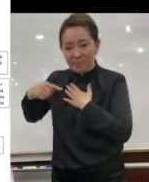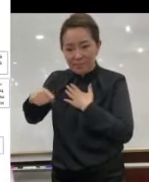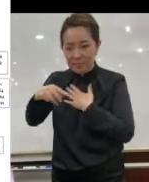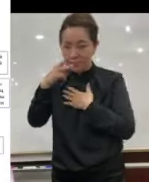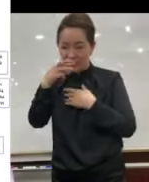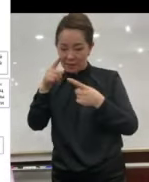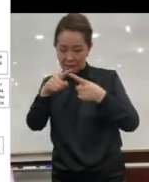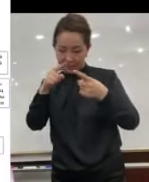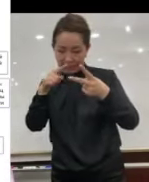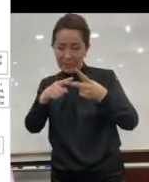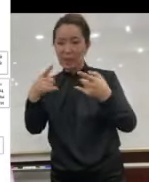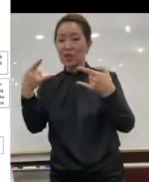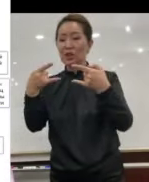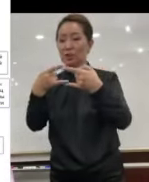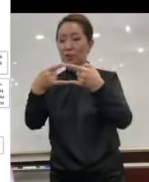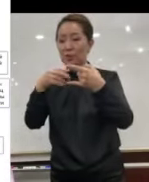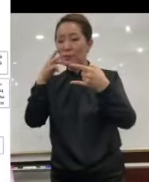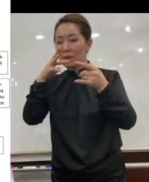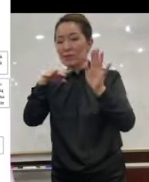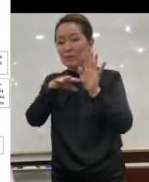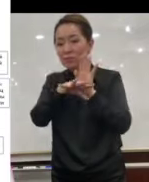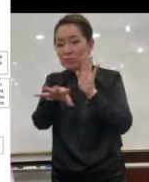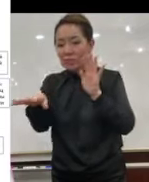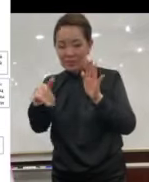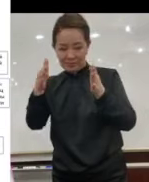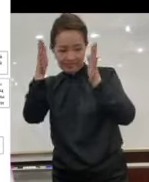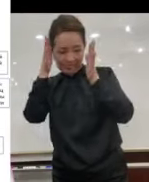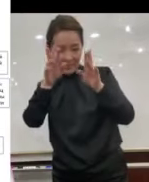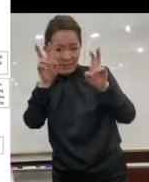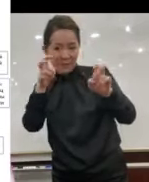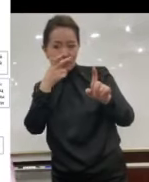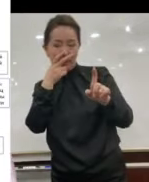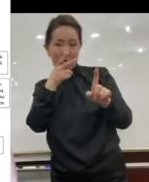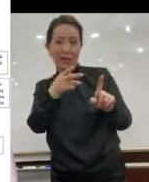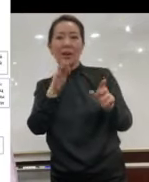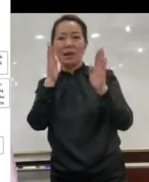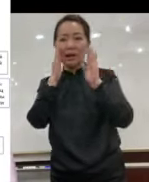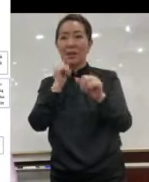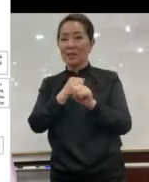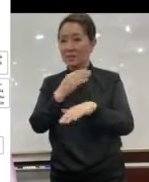телевизийн мэдээллийн хүртээмж гэсэн энэ сэдвийг бол илүү хөндөж ажилласан байгаа.